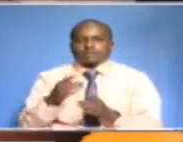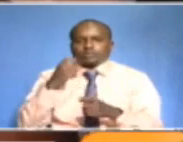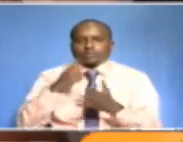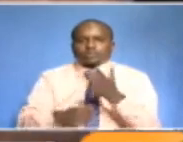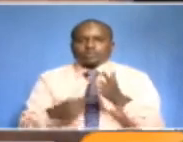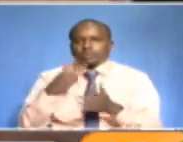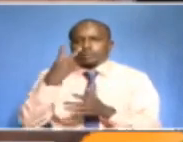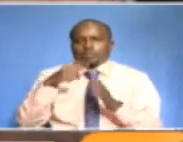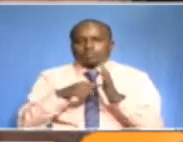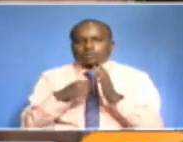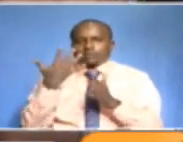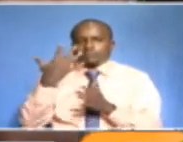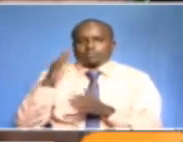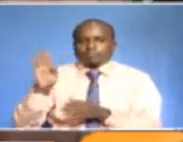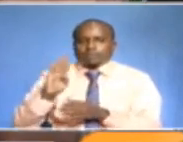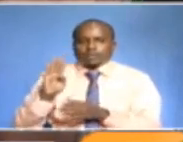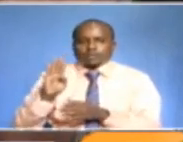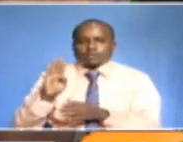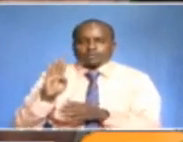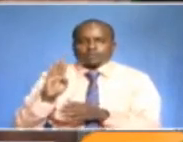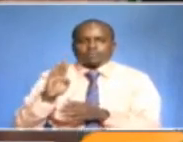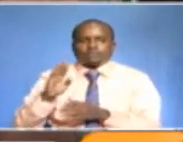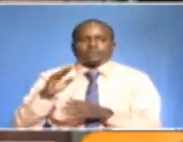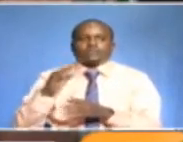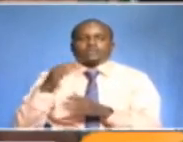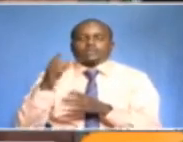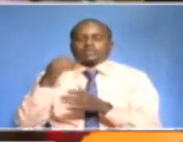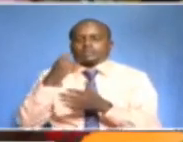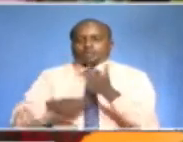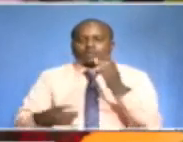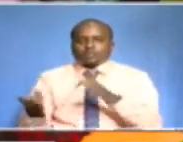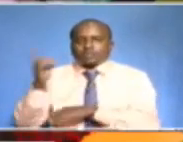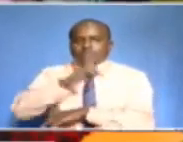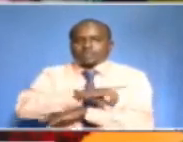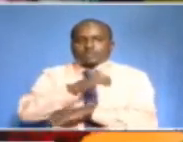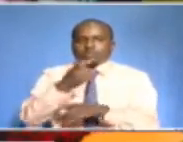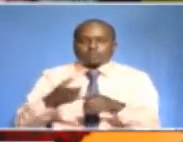chilobrachys gharama ya huduma za Siku ya uchaguzi Ili